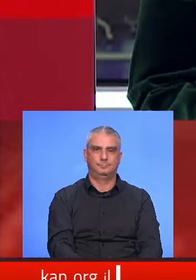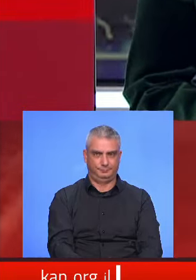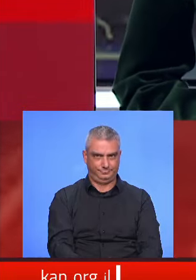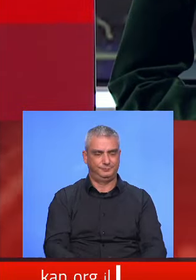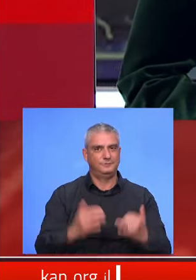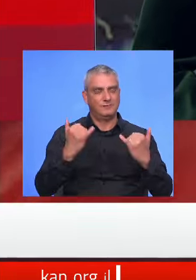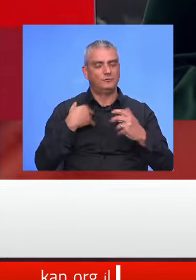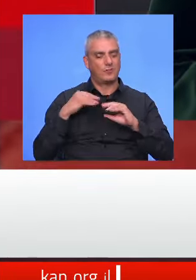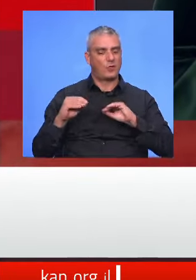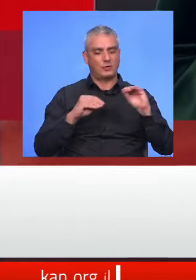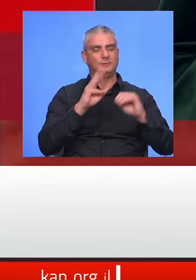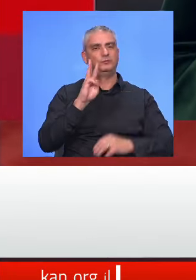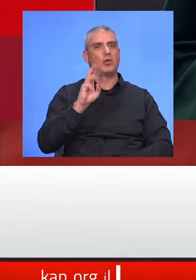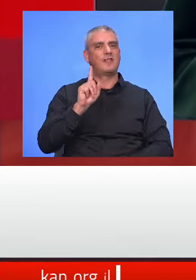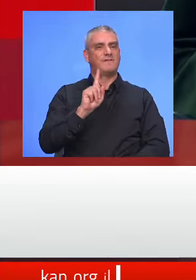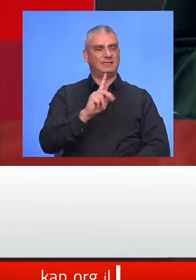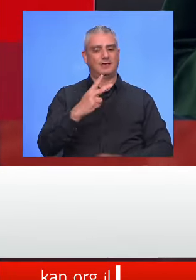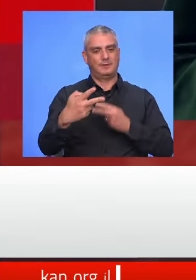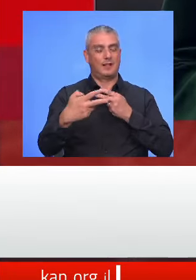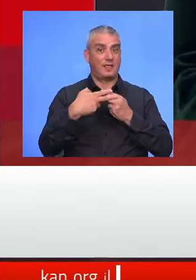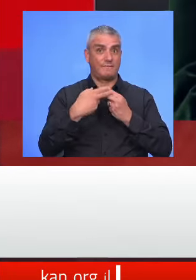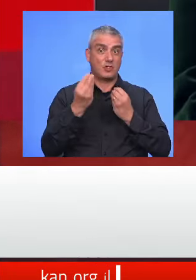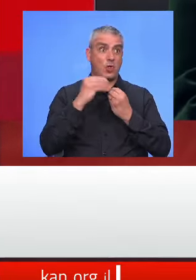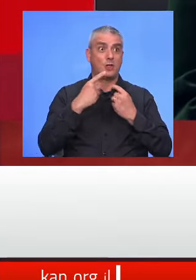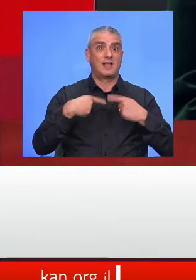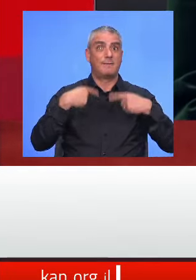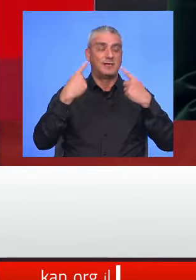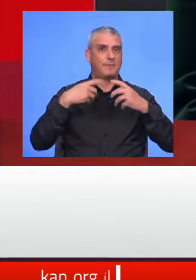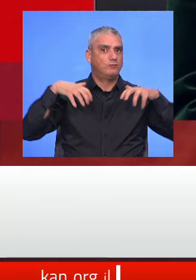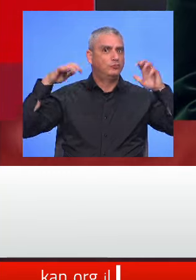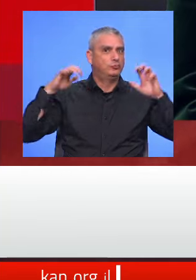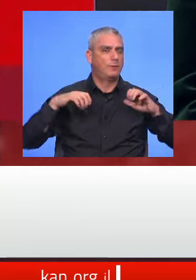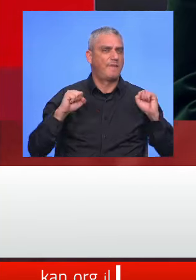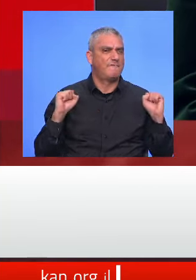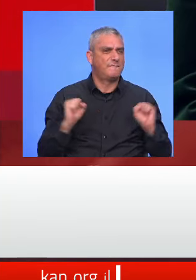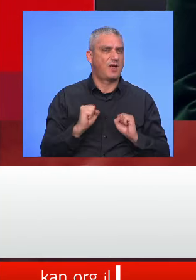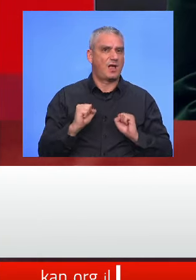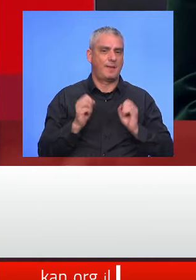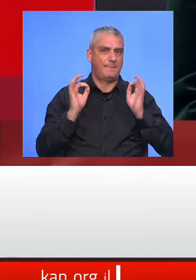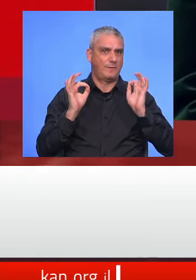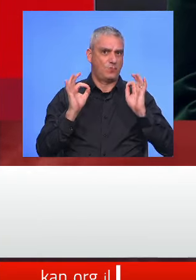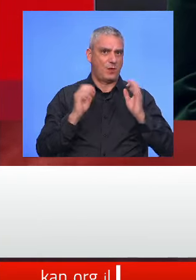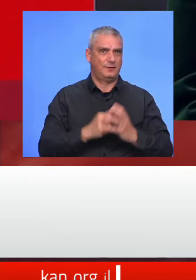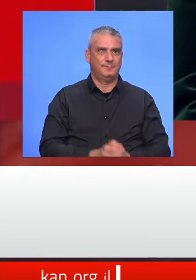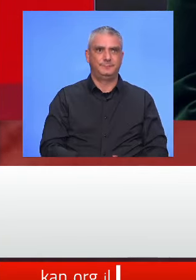עכשיו אנחנו רוצים להיות איתך, שרון וקסלר, לקראת עוד ימים גשומים וקפואים במיוחד, שרון.